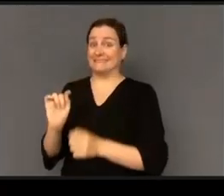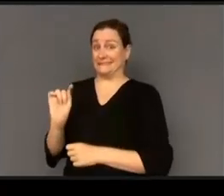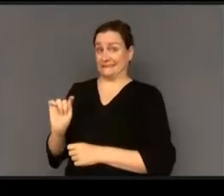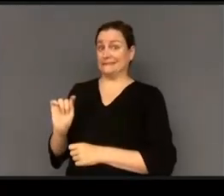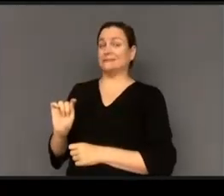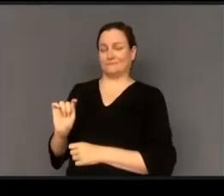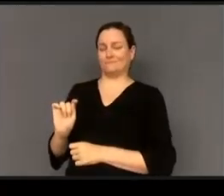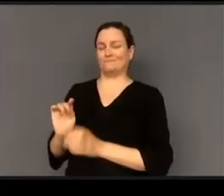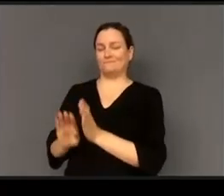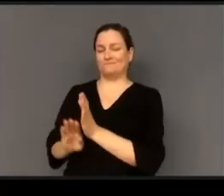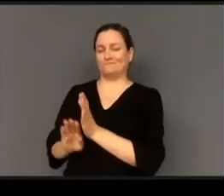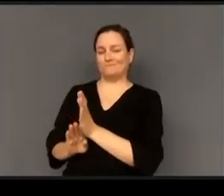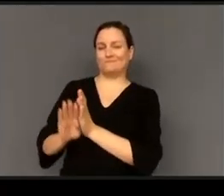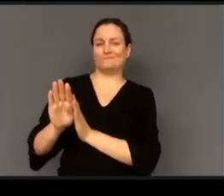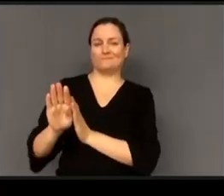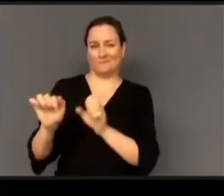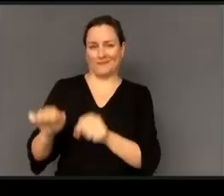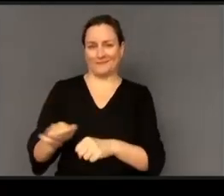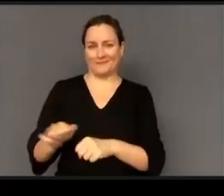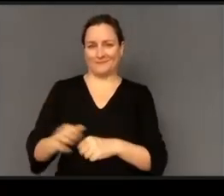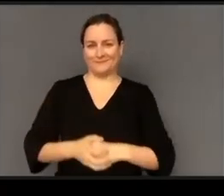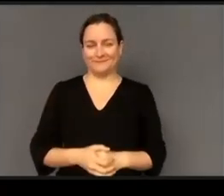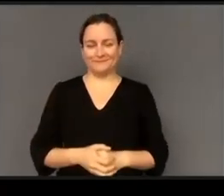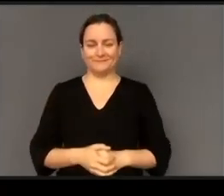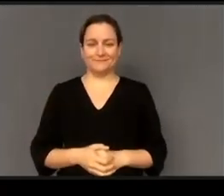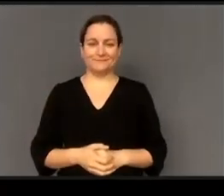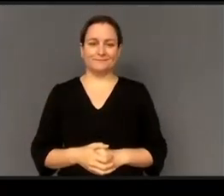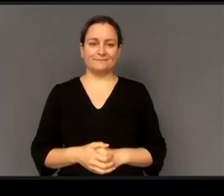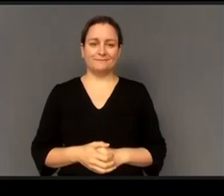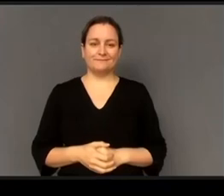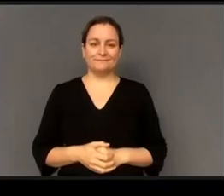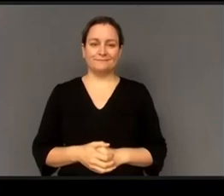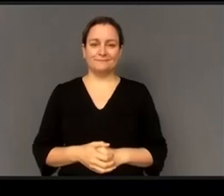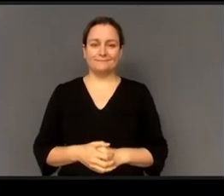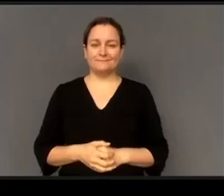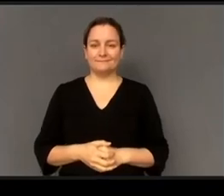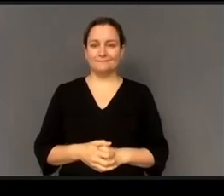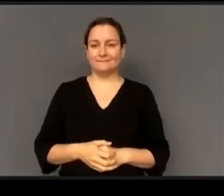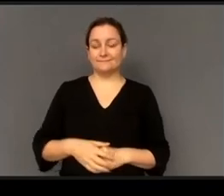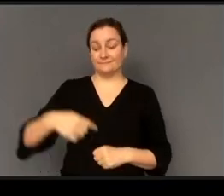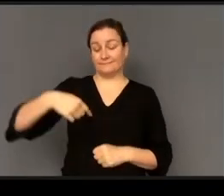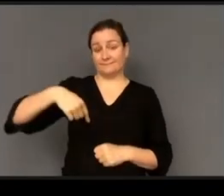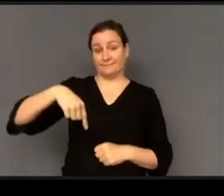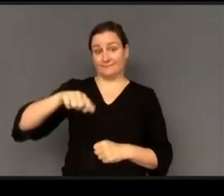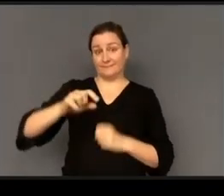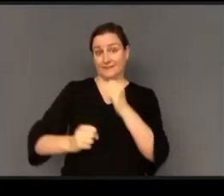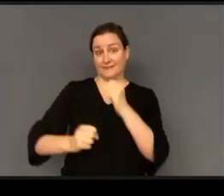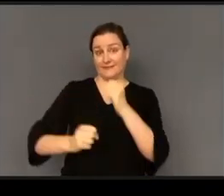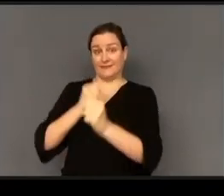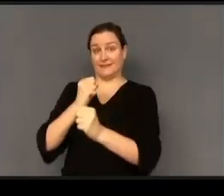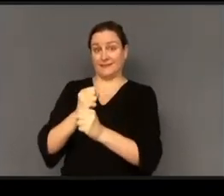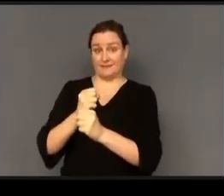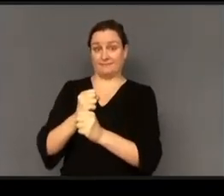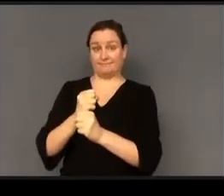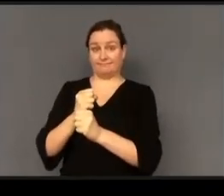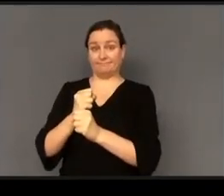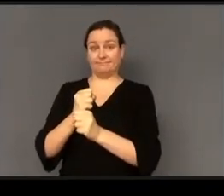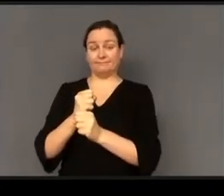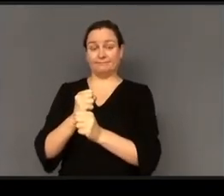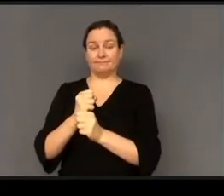الشان وانني لاؤن ان الموضوع العام الذي نجتمع حوله في اجتماعنا هذه السنه الا